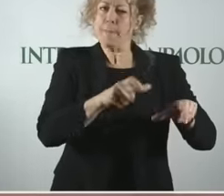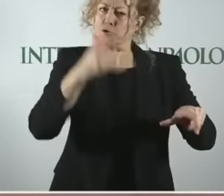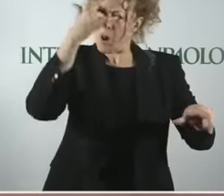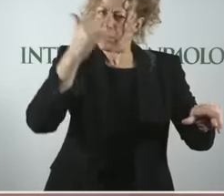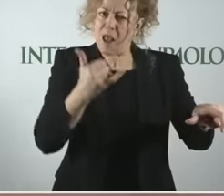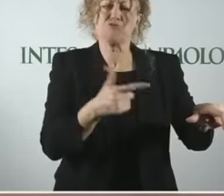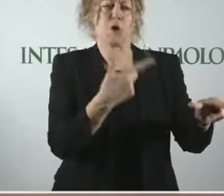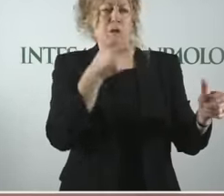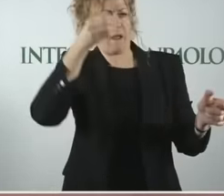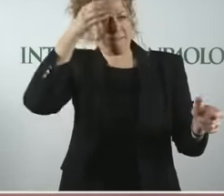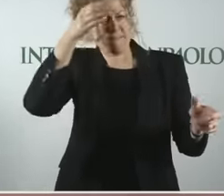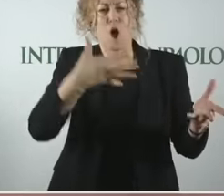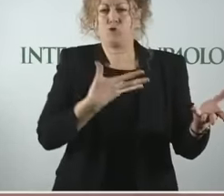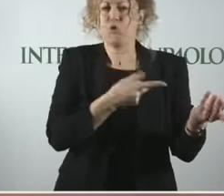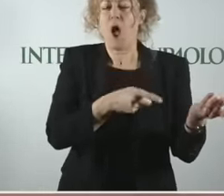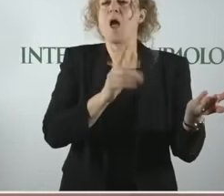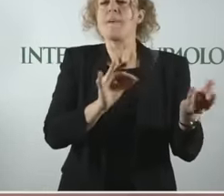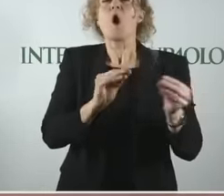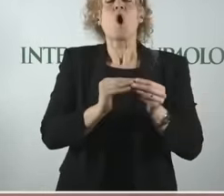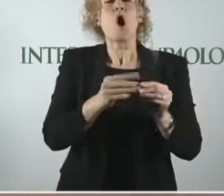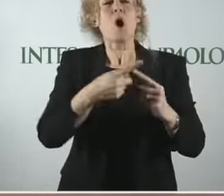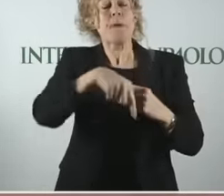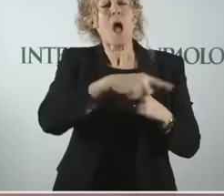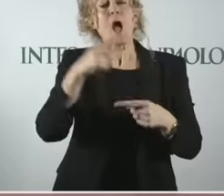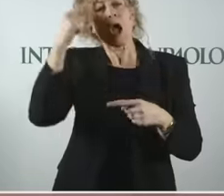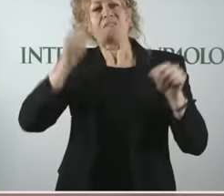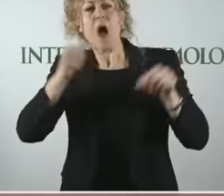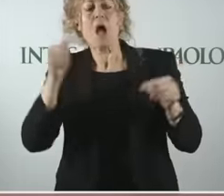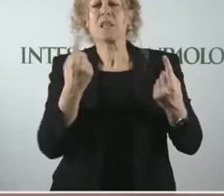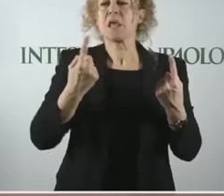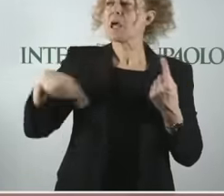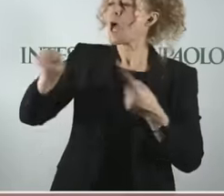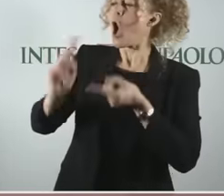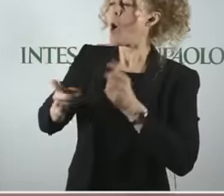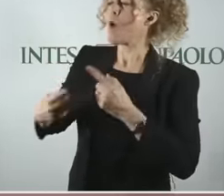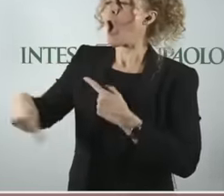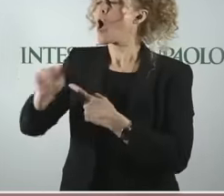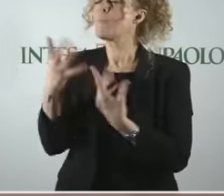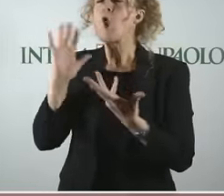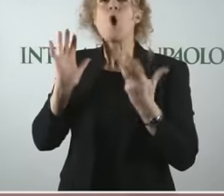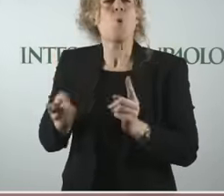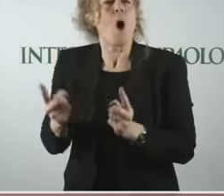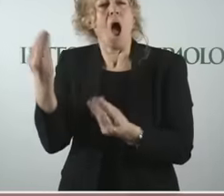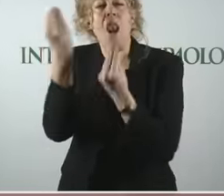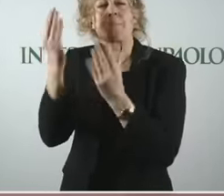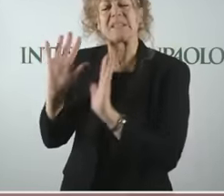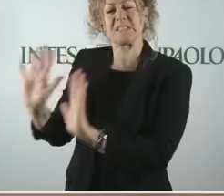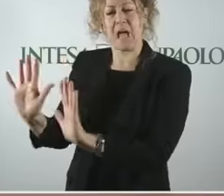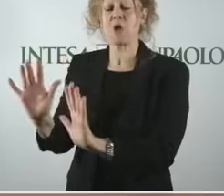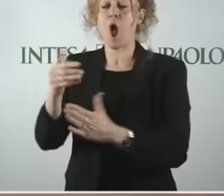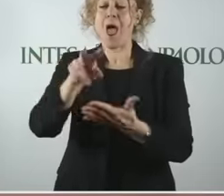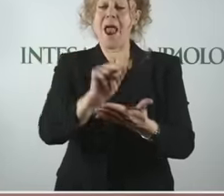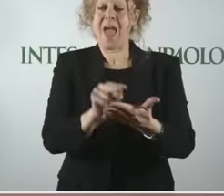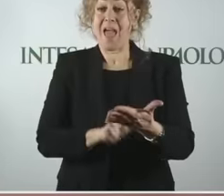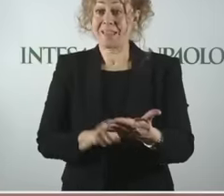intelligenti colte Eh ma di come facevano fatica a capire quello che passava nella testa del Popolo è una lettera della Contessa Margherita